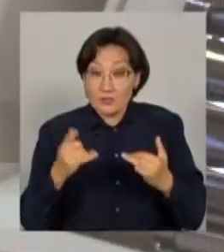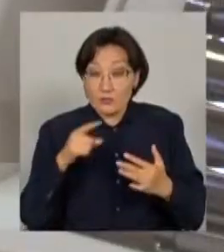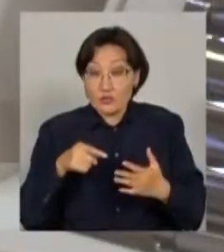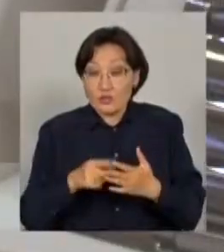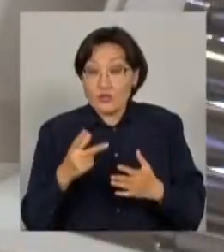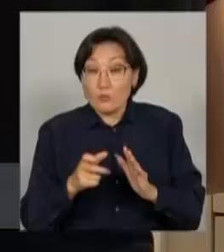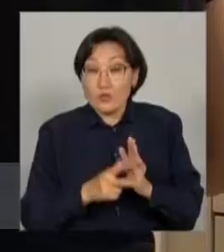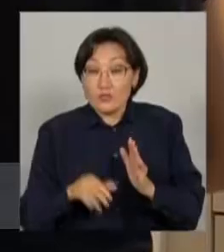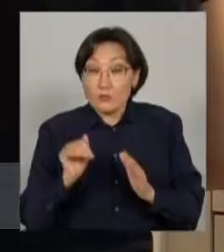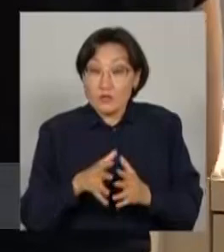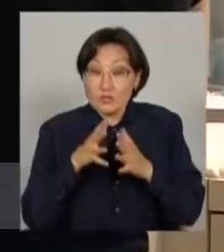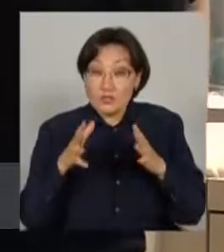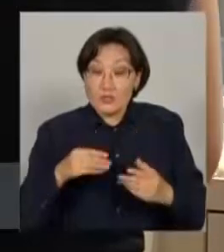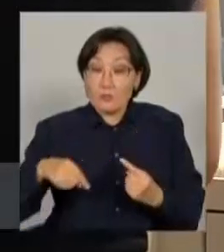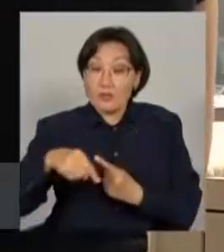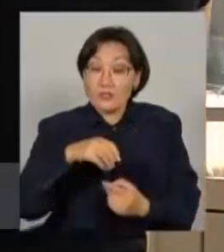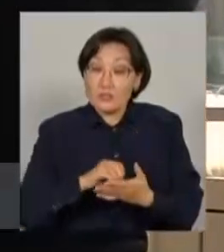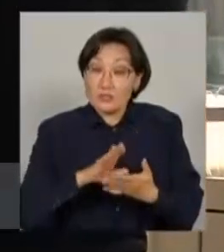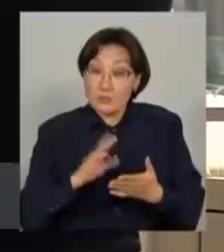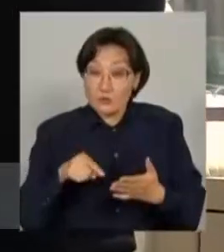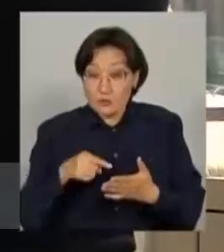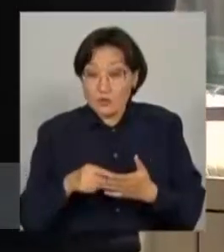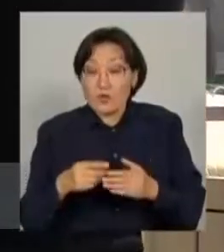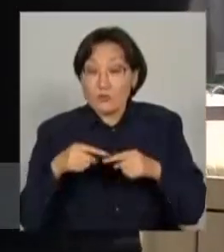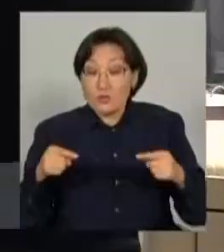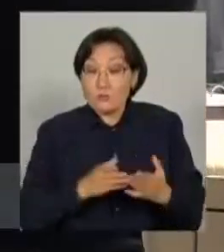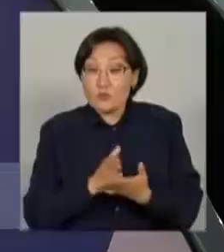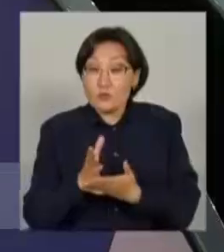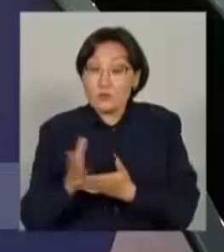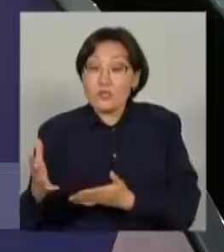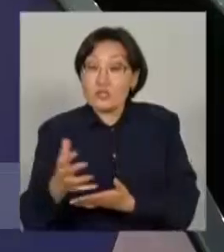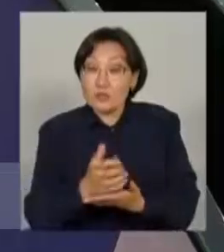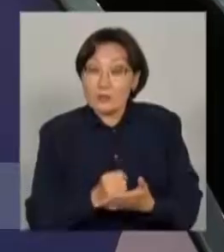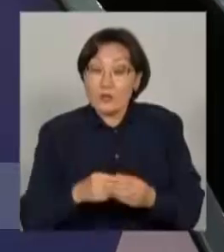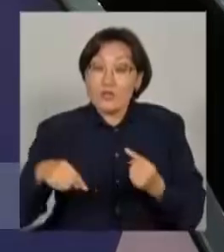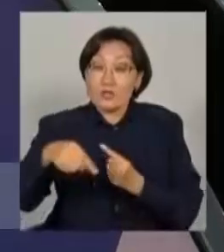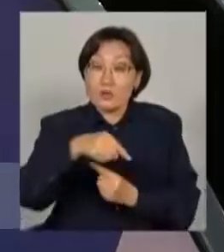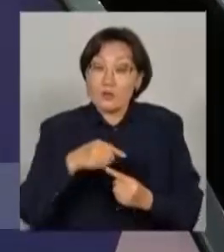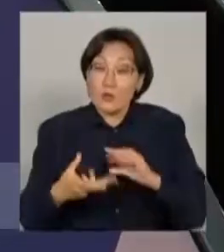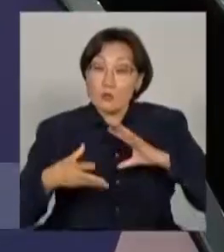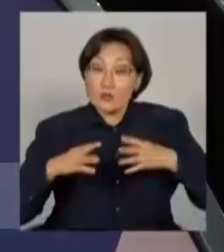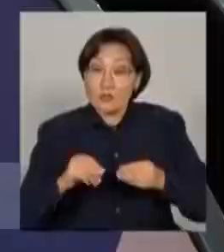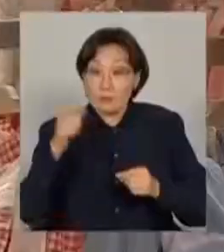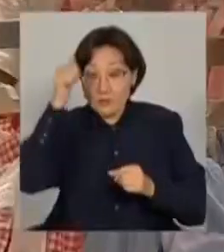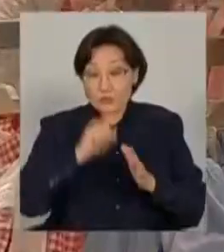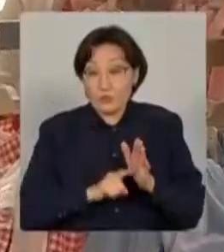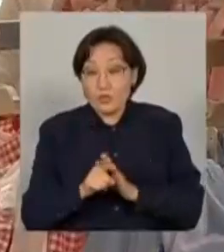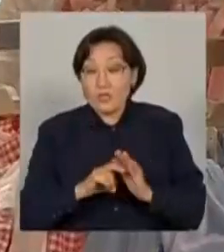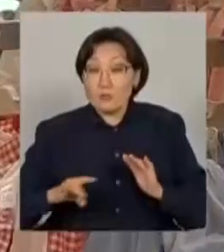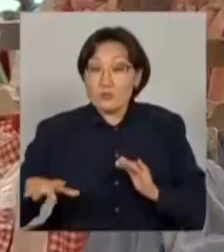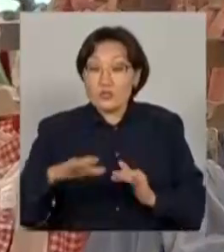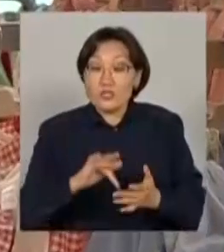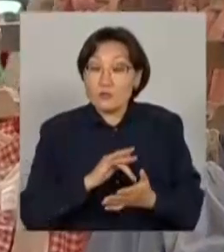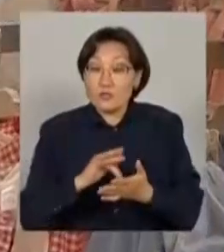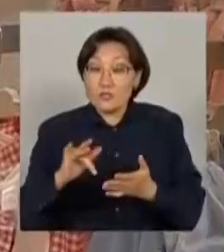қалада 380 мыңнан астам кәсіпкер бар. Мегаполистегі түрлі саладан түсетін және іскерлерді қоса алғанда жыл басынан бері